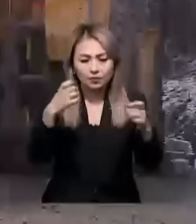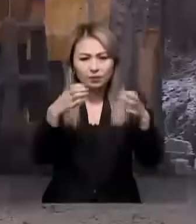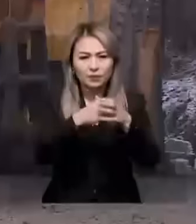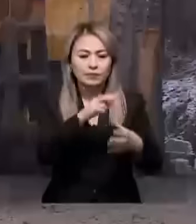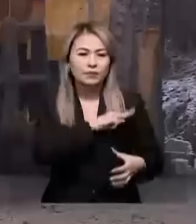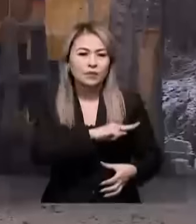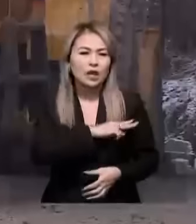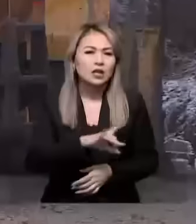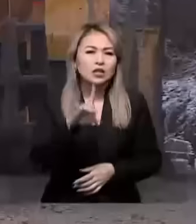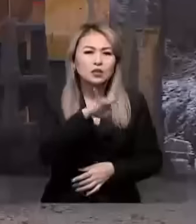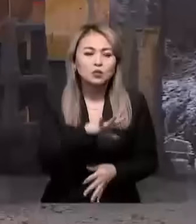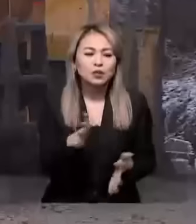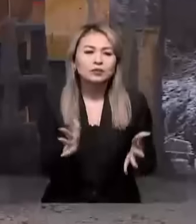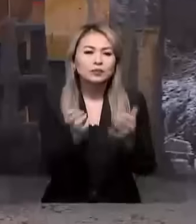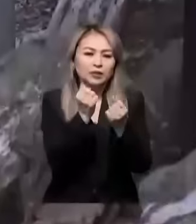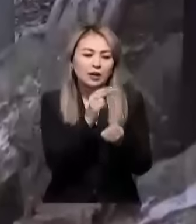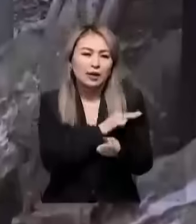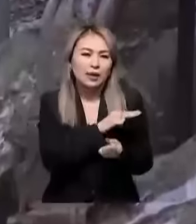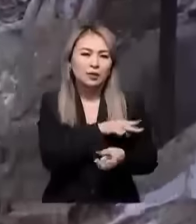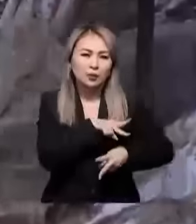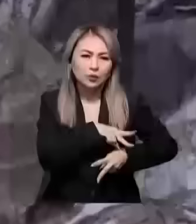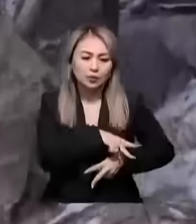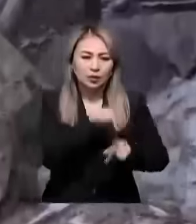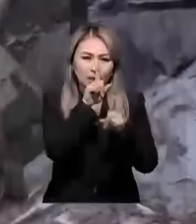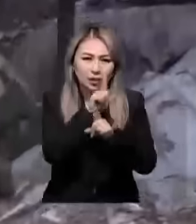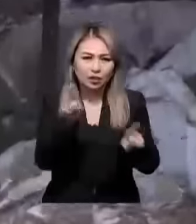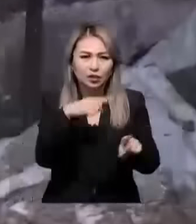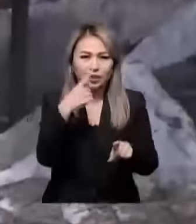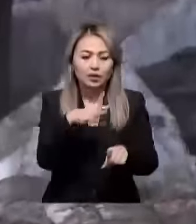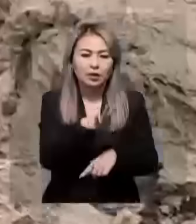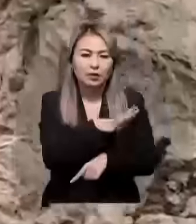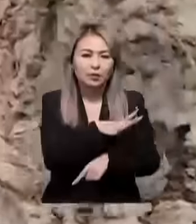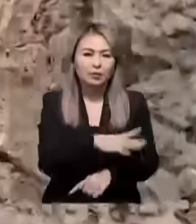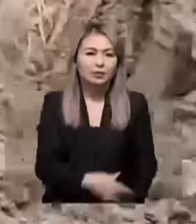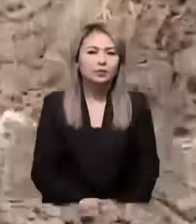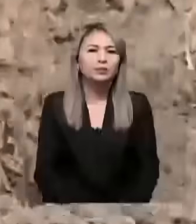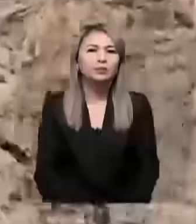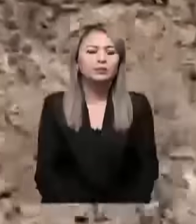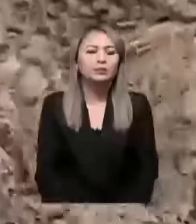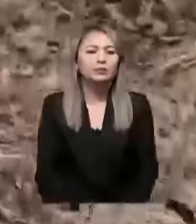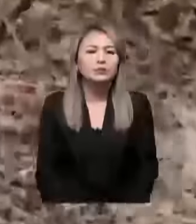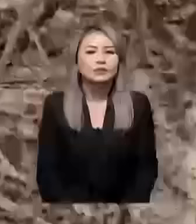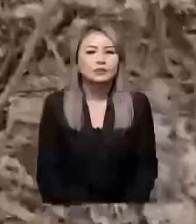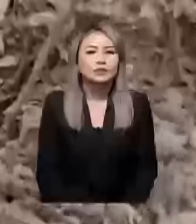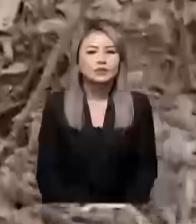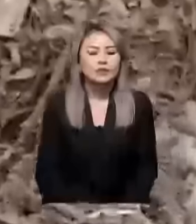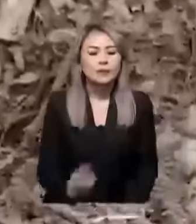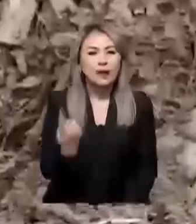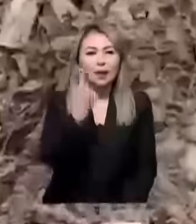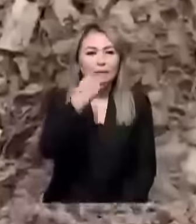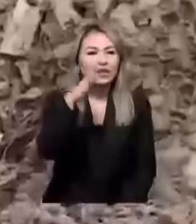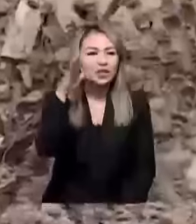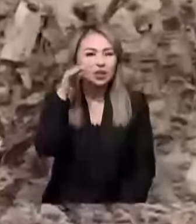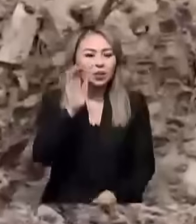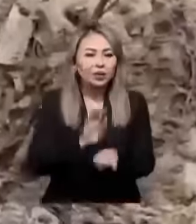мен республикалық жедел құтқару жасағы құтқарушыларының еңбегі ерекше екенін атап өткен жөн. Бірінші, кинологтар жіберді. Кинологтар жұмыс істеген кезде